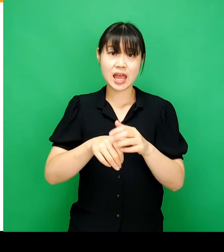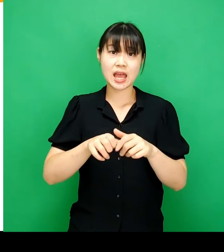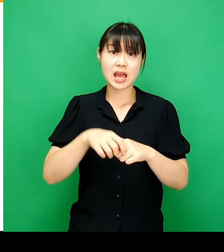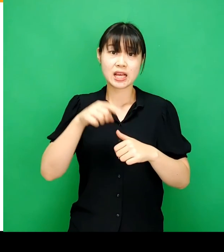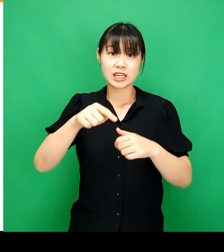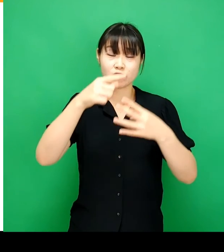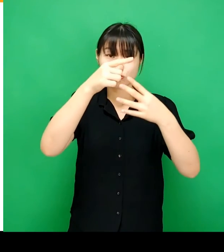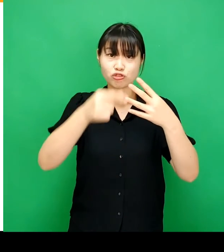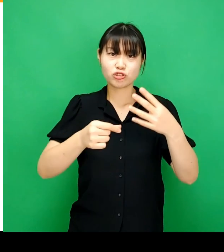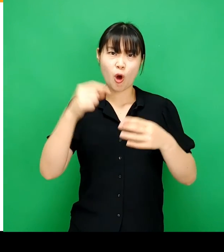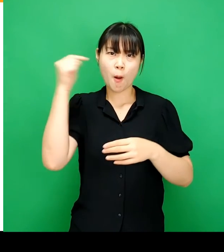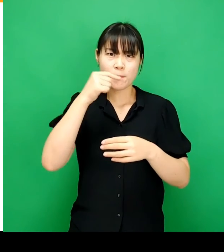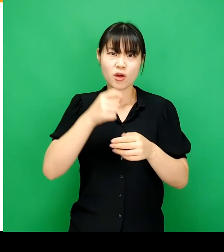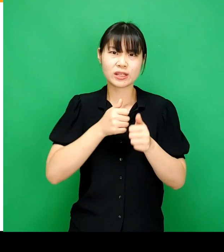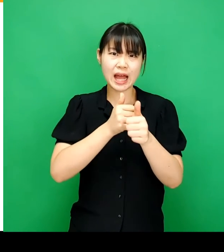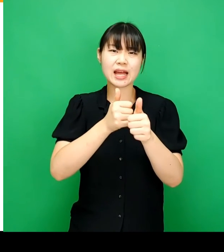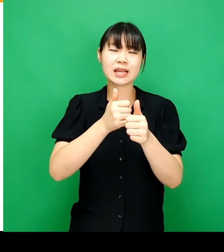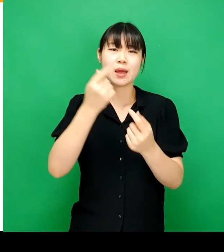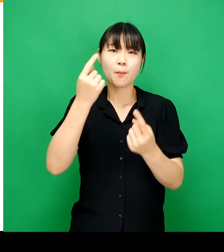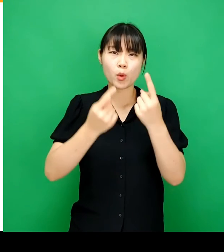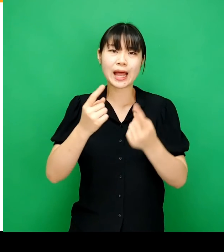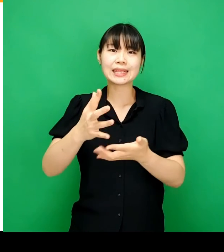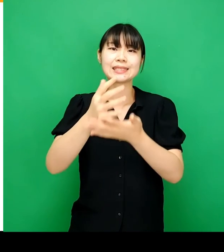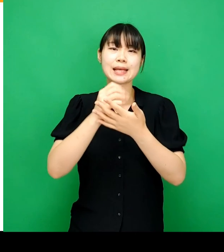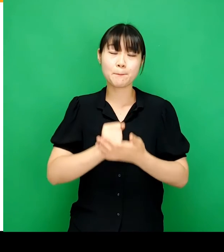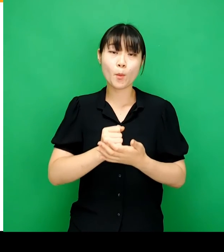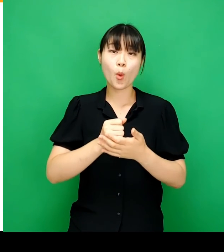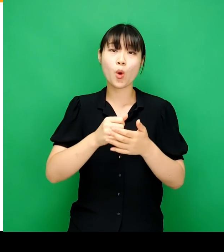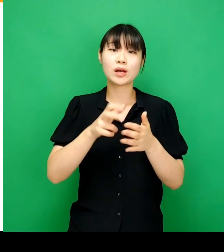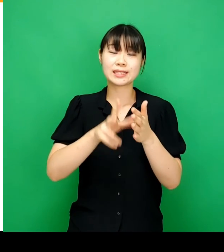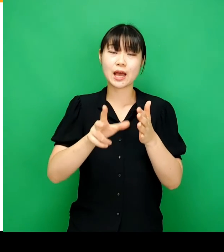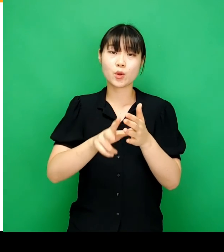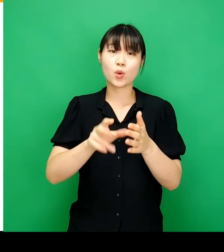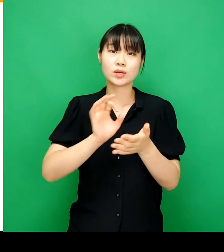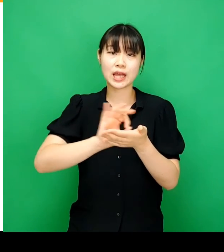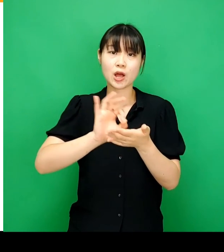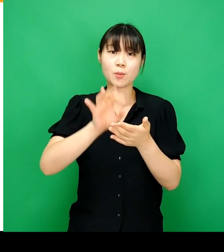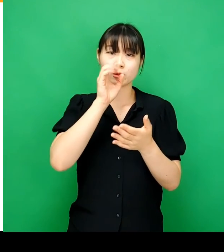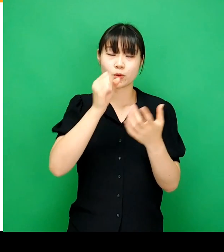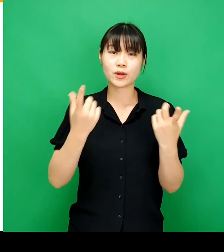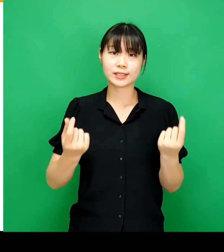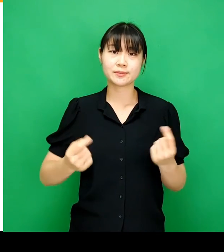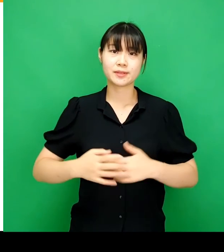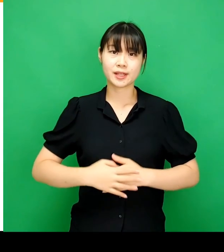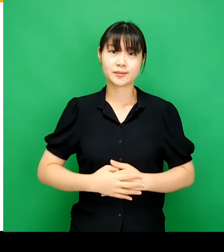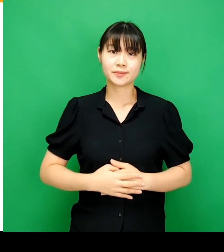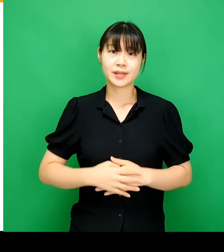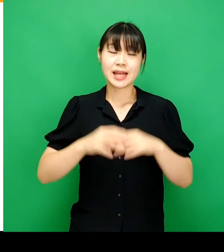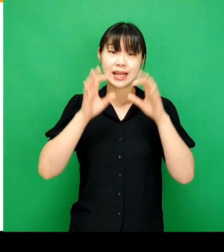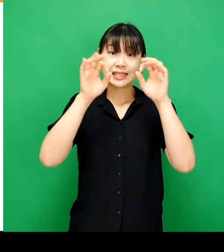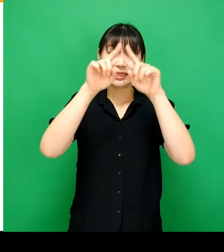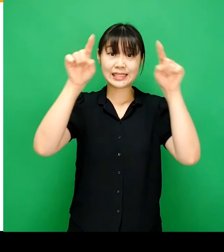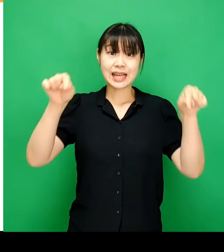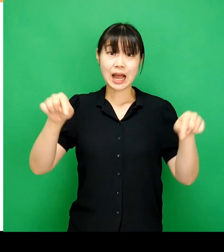시각화를 제작할 때 이 순위를 엄격하게 따르기보다는 참고 자료로 사용하시면 좋을 것 같습니다.